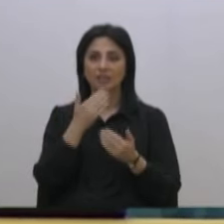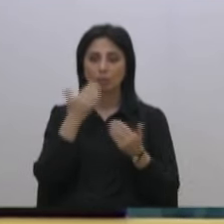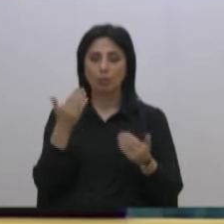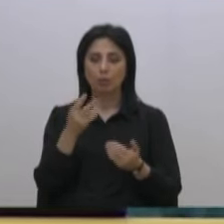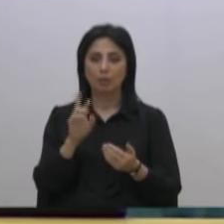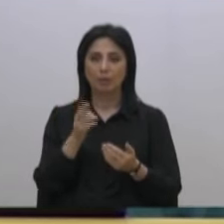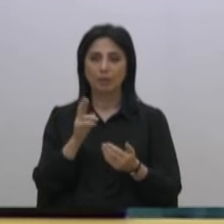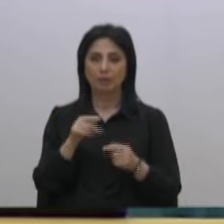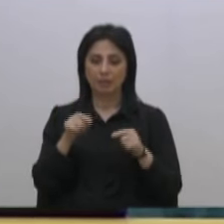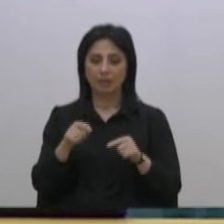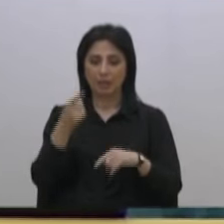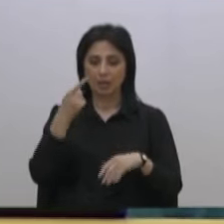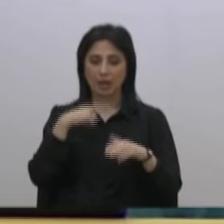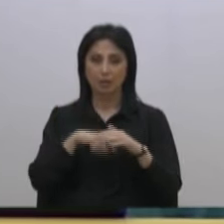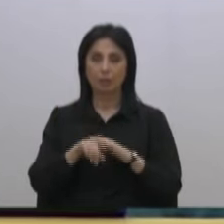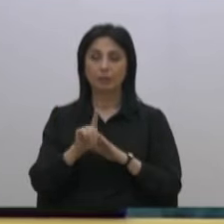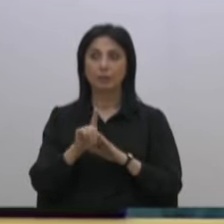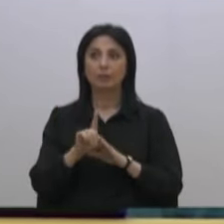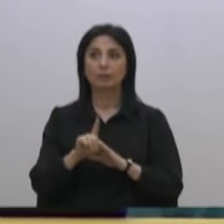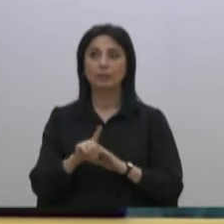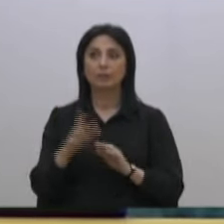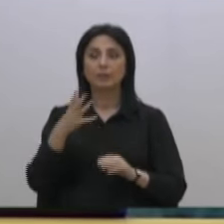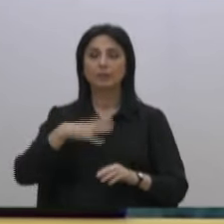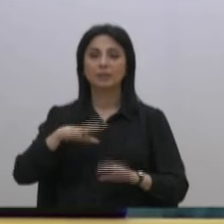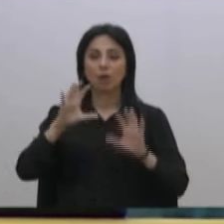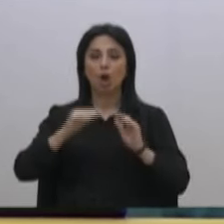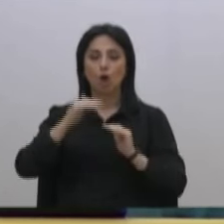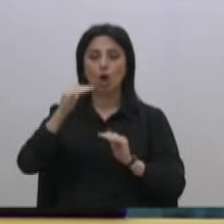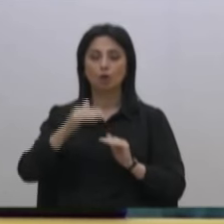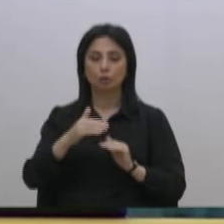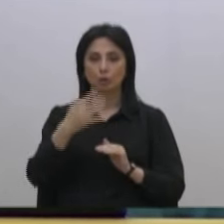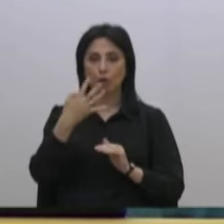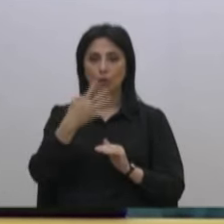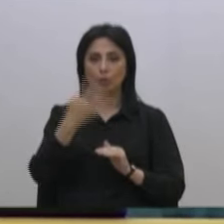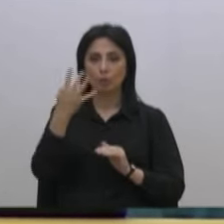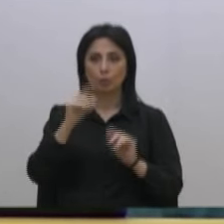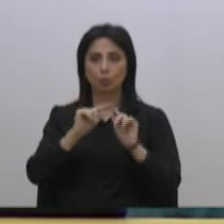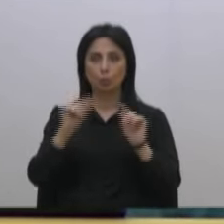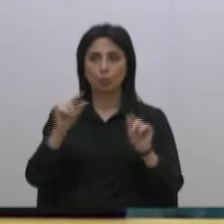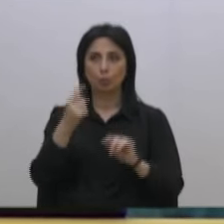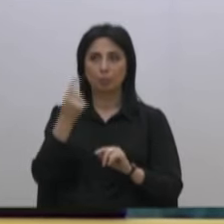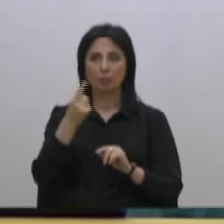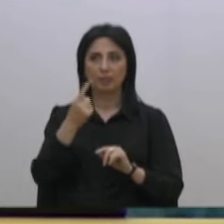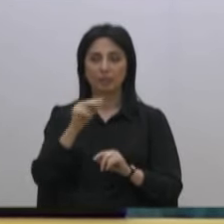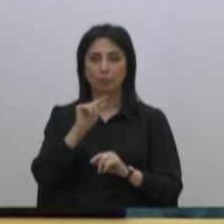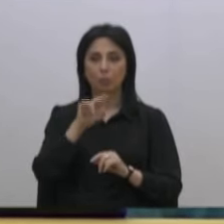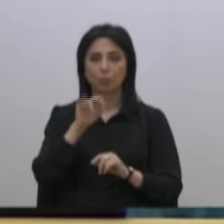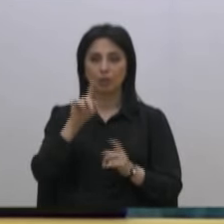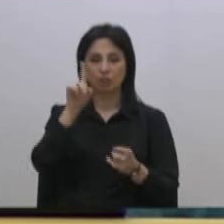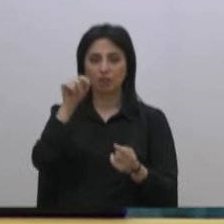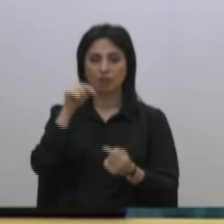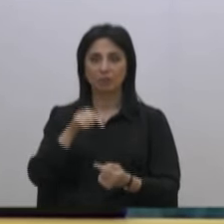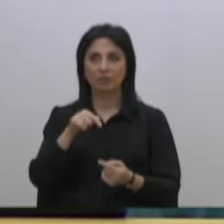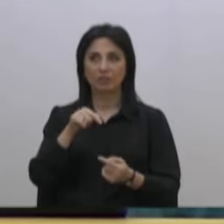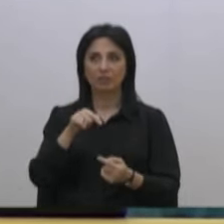პარასკევია, აქედან გამომდინარე საქართველოს კონსტიტუციის 54 მუხლის პირველი პუნქტი